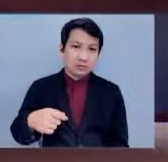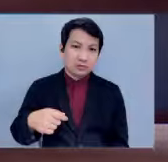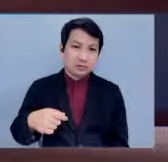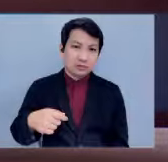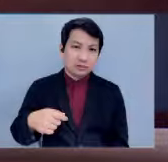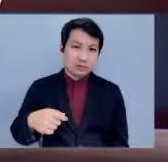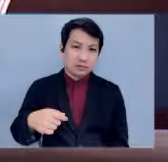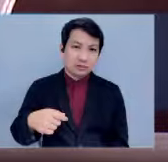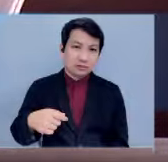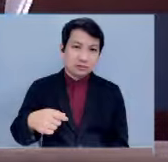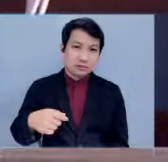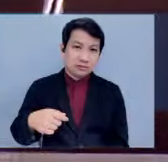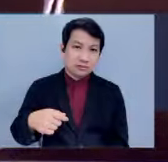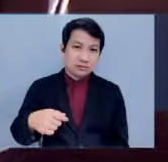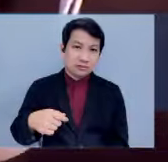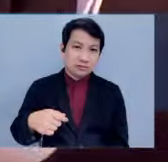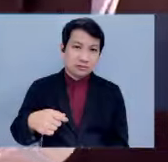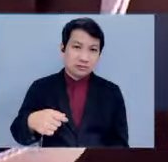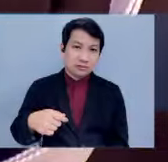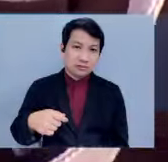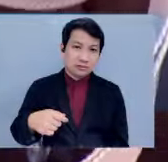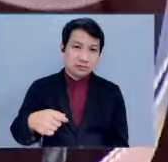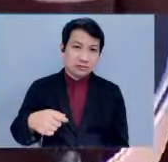let's go. Ah, natapon.